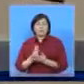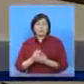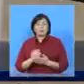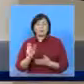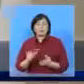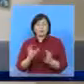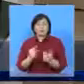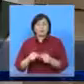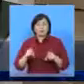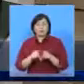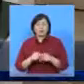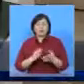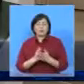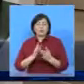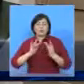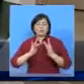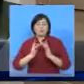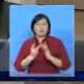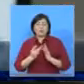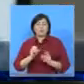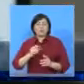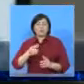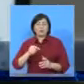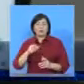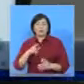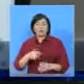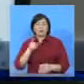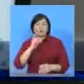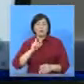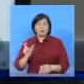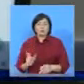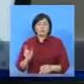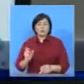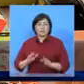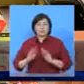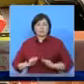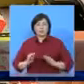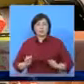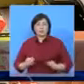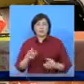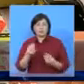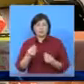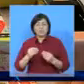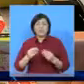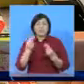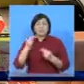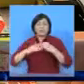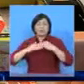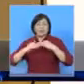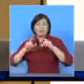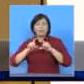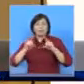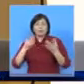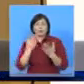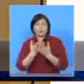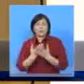смогут получить также услуги через портал электронного правительства. Для удобства граждан с детьми оборудован игровой уголок. К слову,